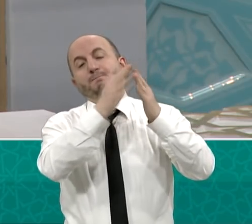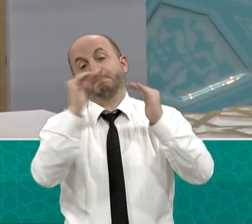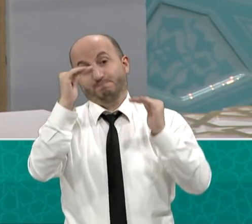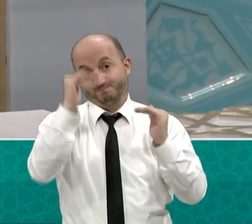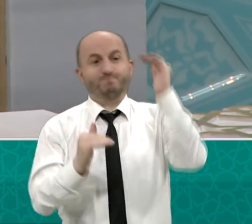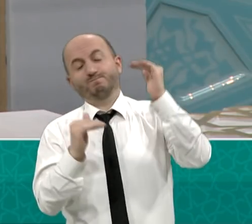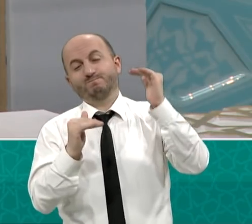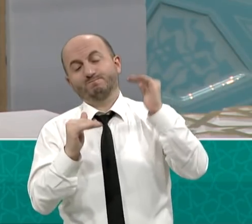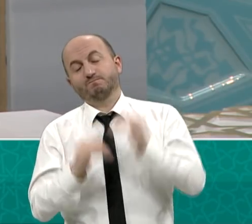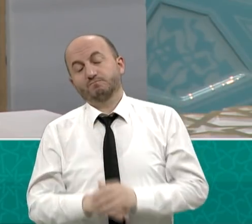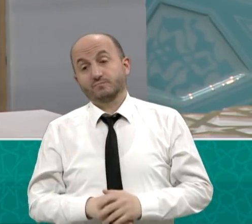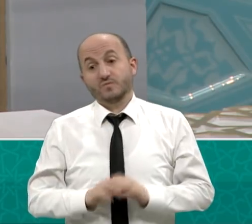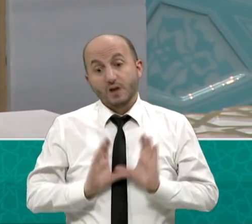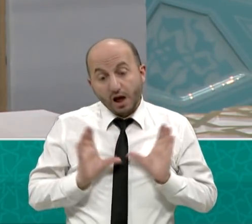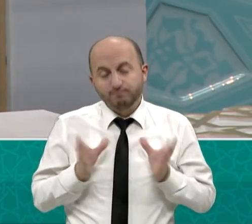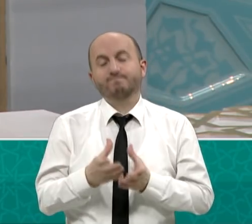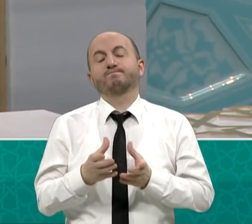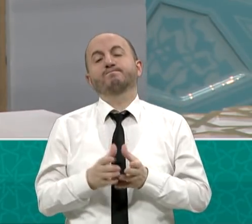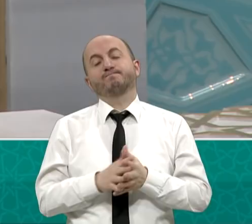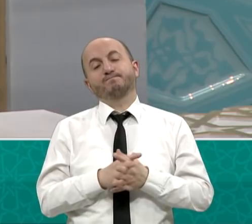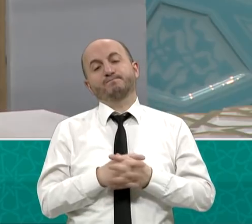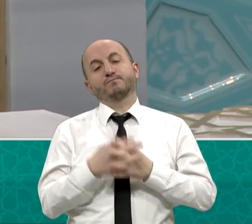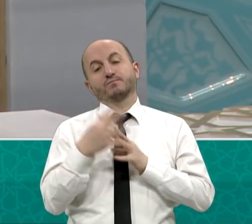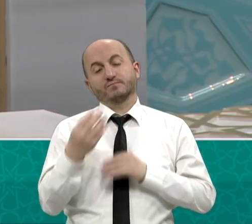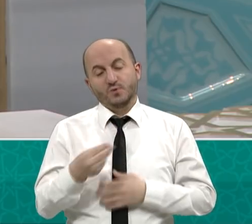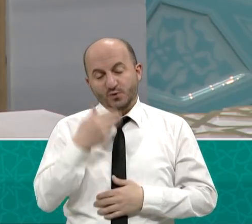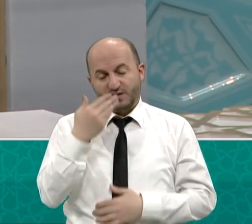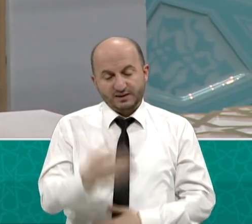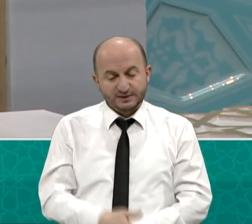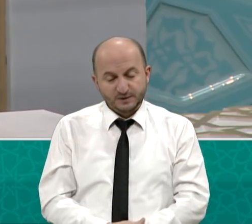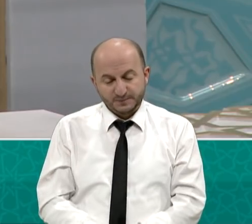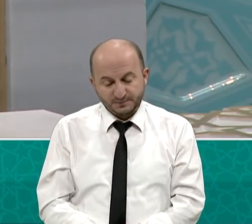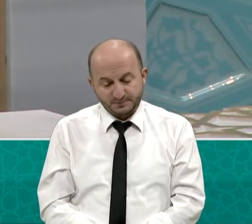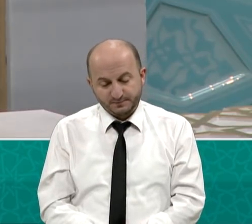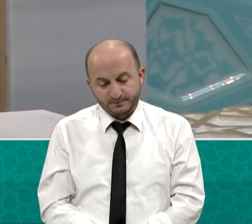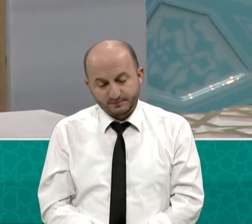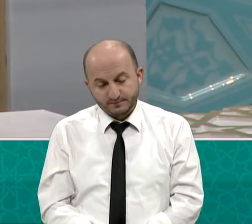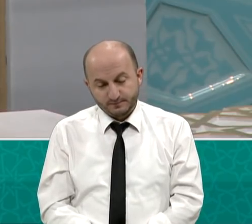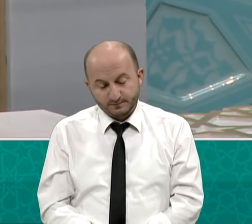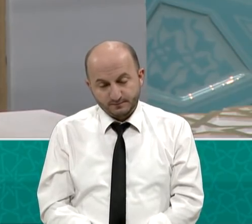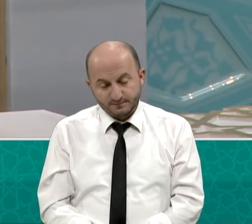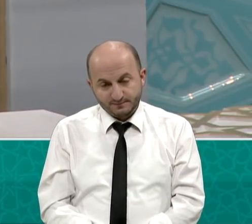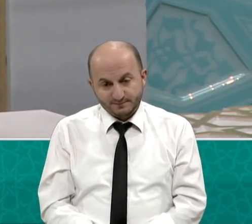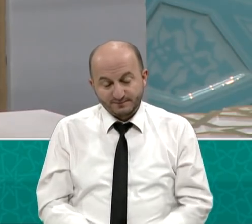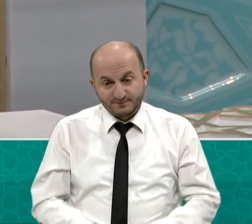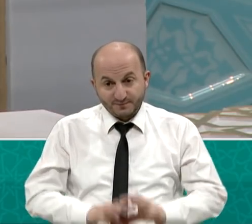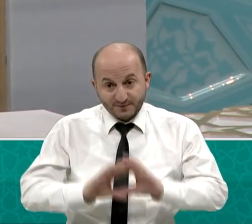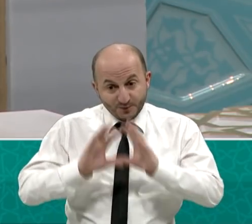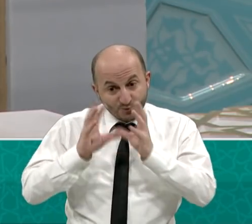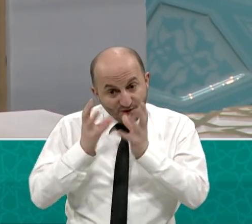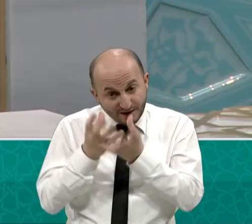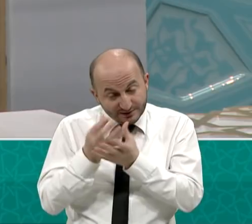rahmetinin daha şumullu, daha kapsayıcı olduğunu ifade ediyor. Gerçekten öyle. Bu dünyada mümin